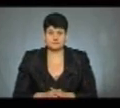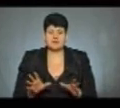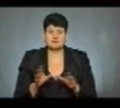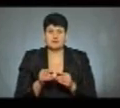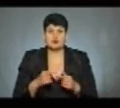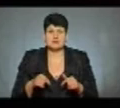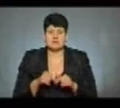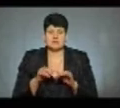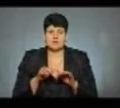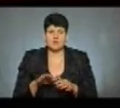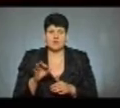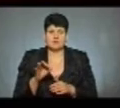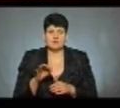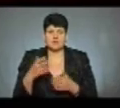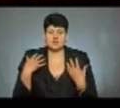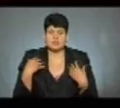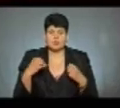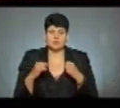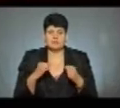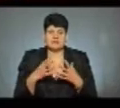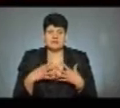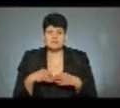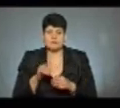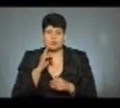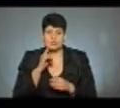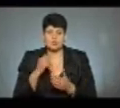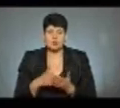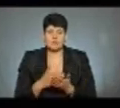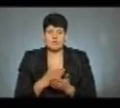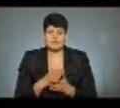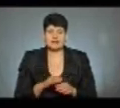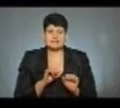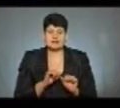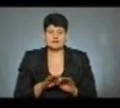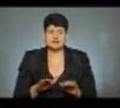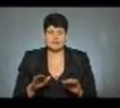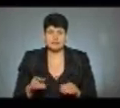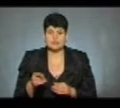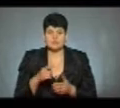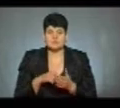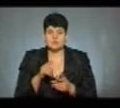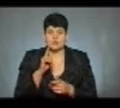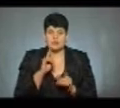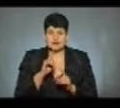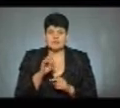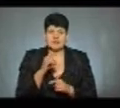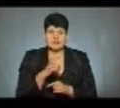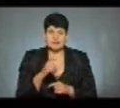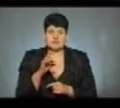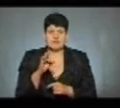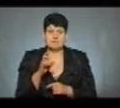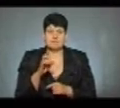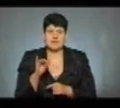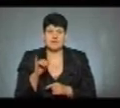Співорганізаторка заходу «Молодь офлайн», начальниця управління сім'ї, молодіжної політики та захисту дітей Тернопільської міськради Христина Білінська розповіла,